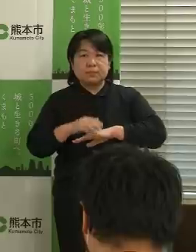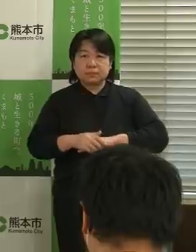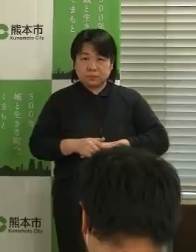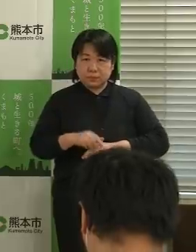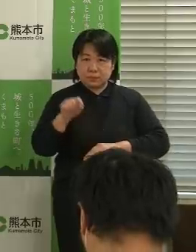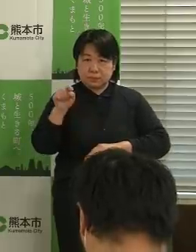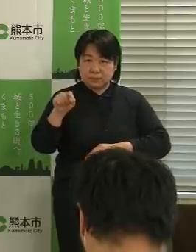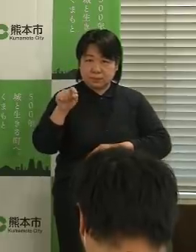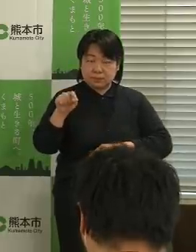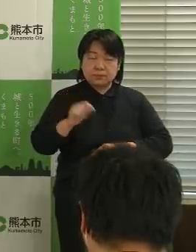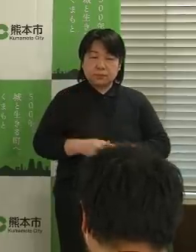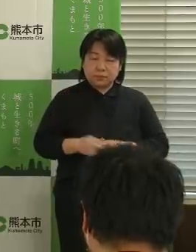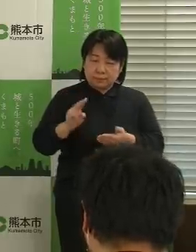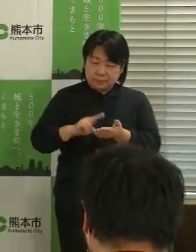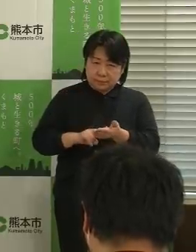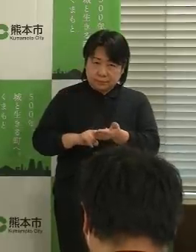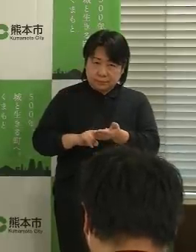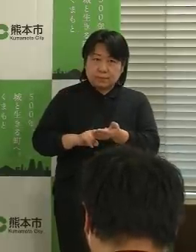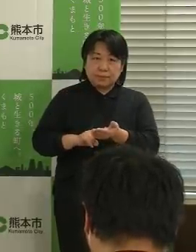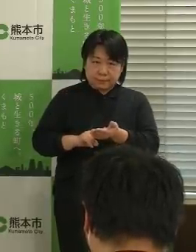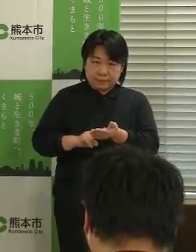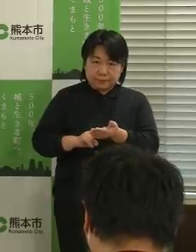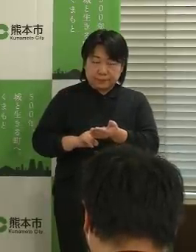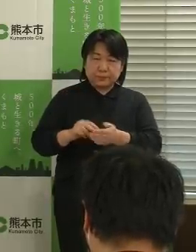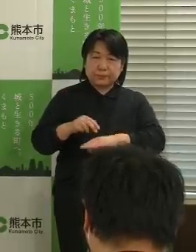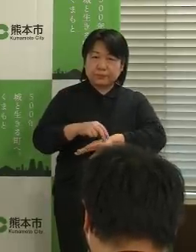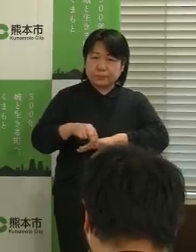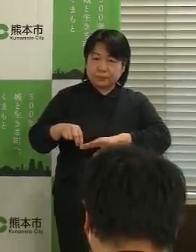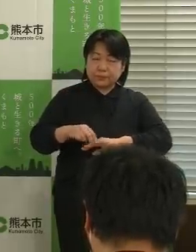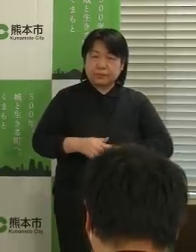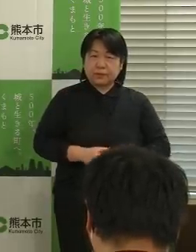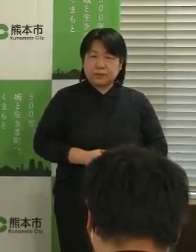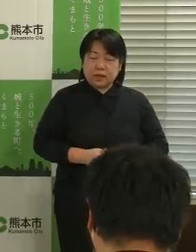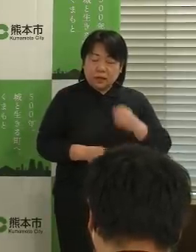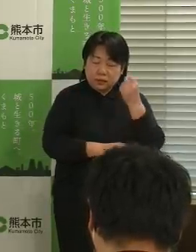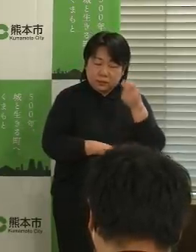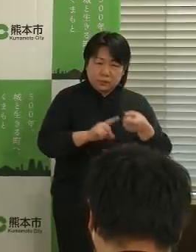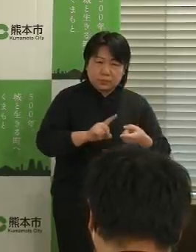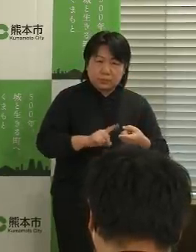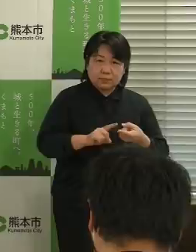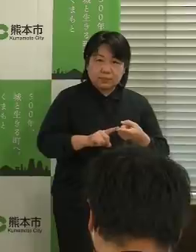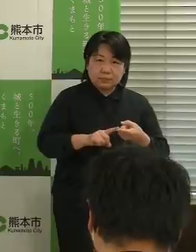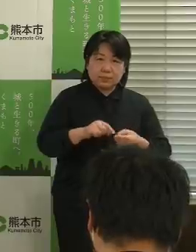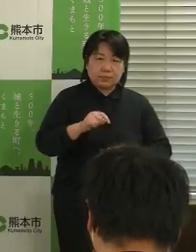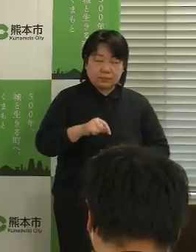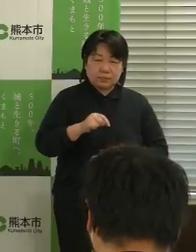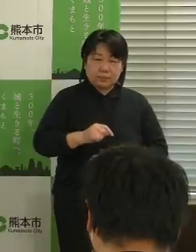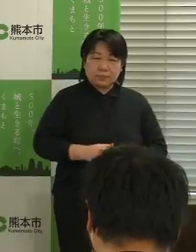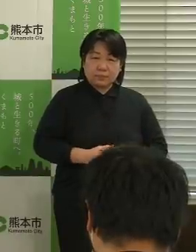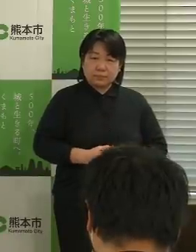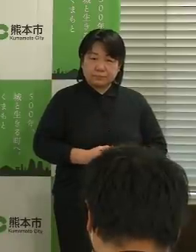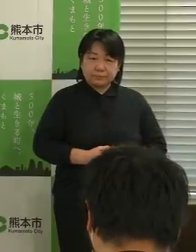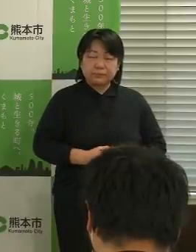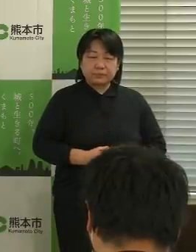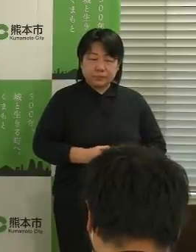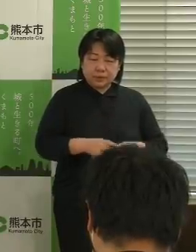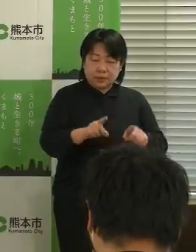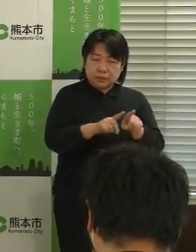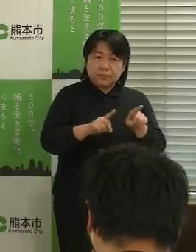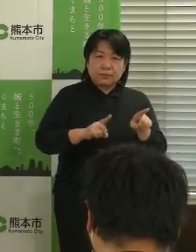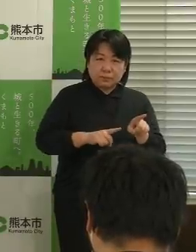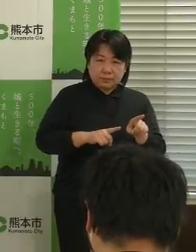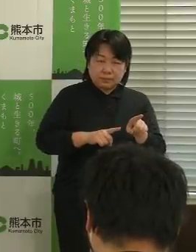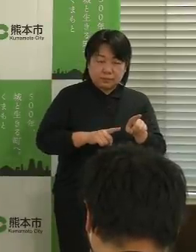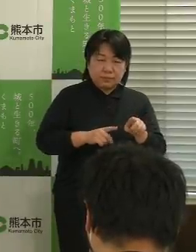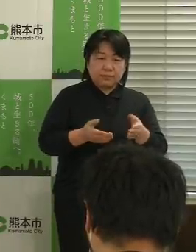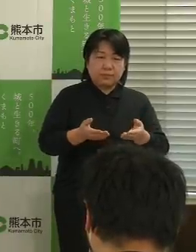で決定がなされるということでございますが、基本的にはこの方針にですね、乗っ取ってい